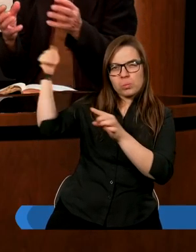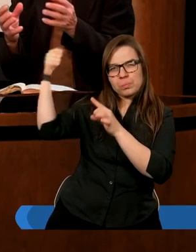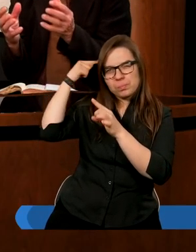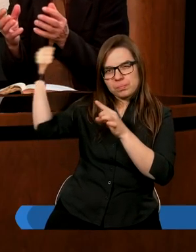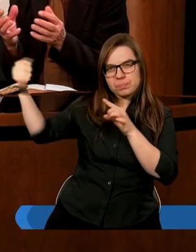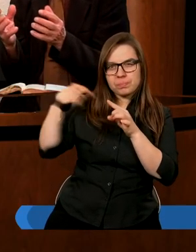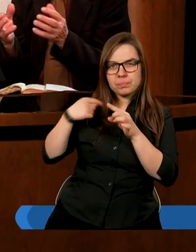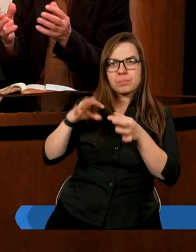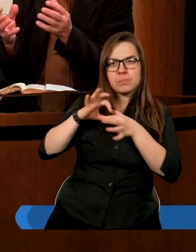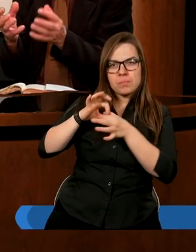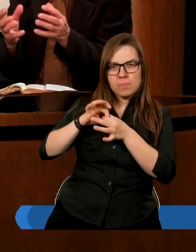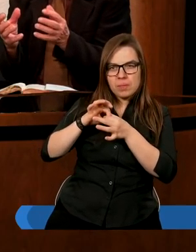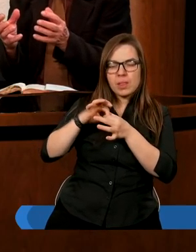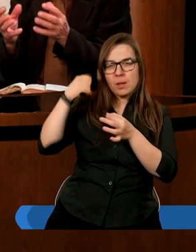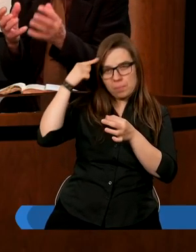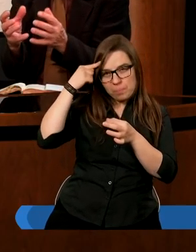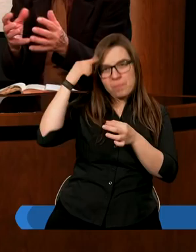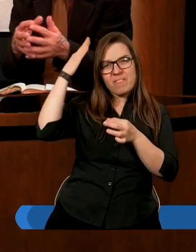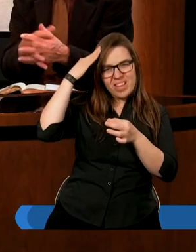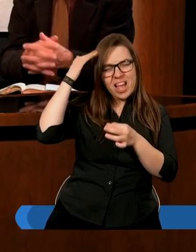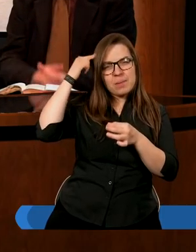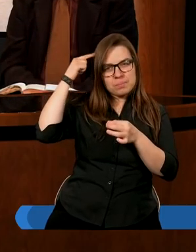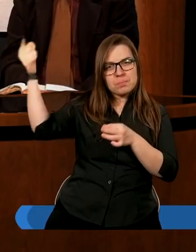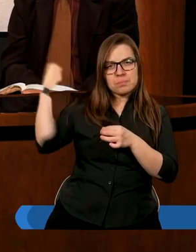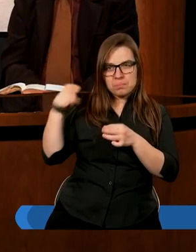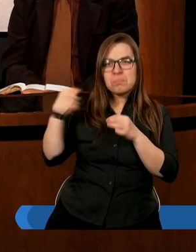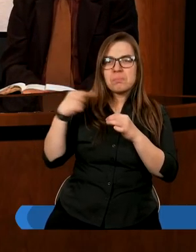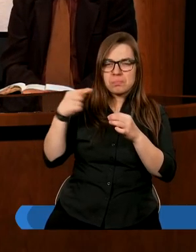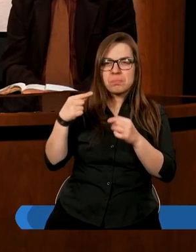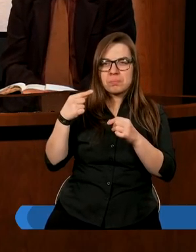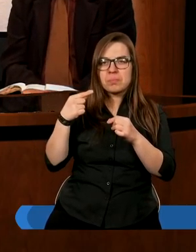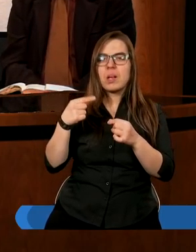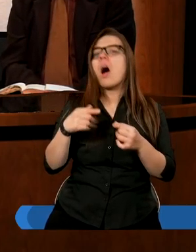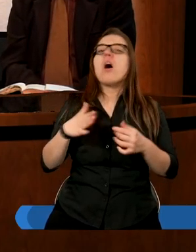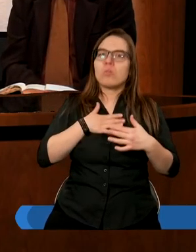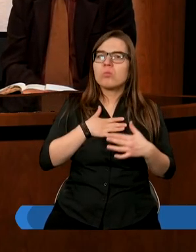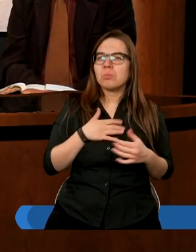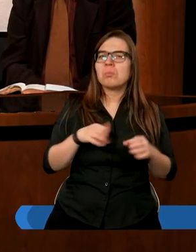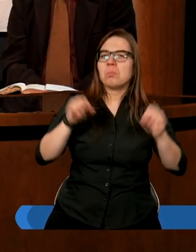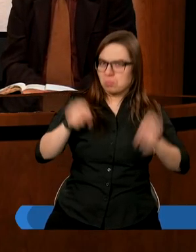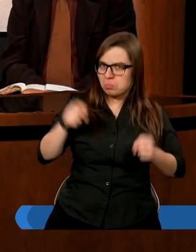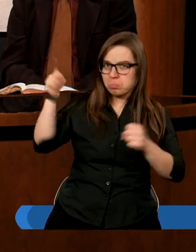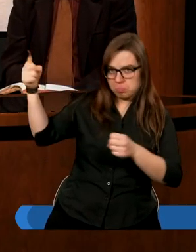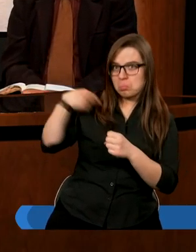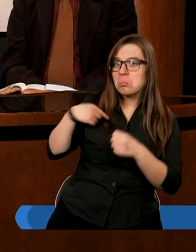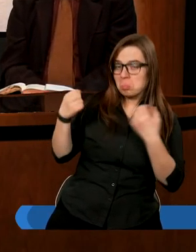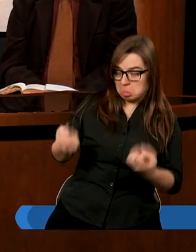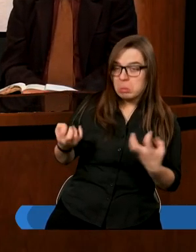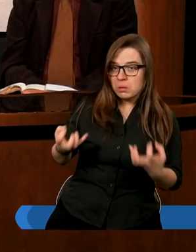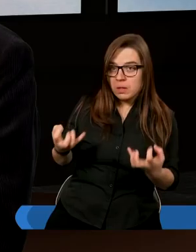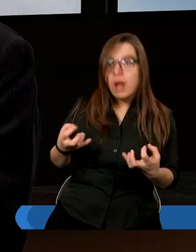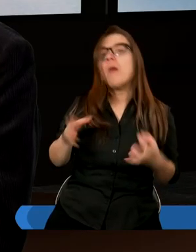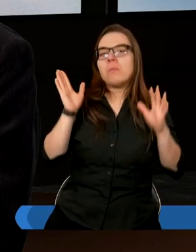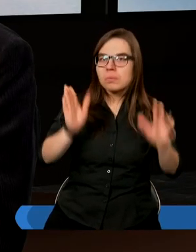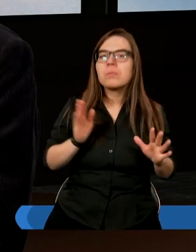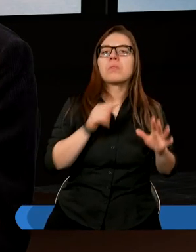Czuję tę myśl, rozumiem, wiem, gdzie Bóg i czego Bóg żąda i oczekuje.